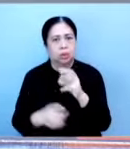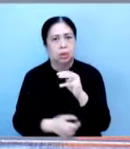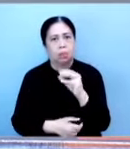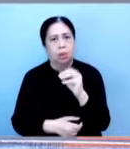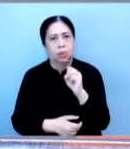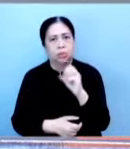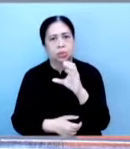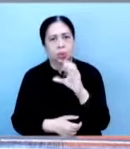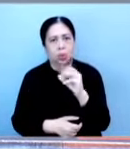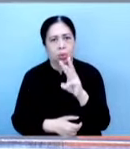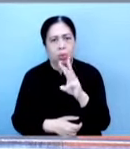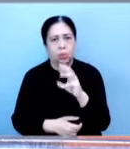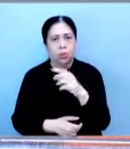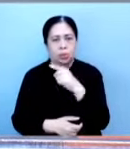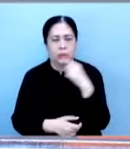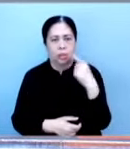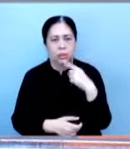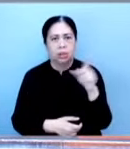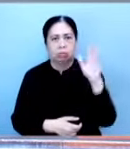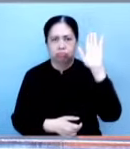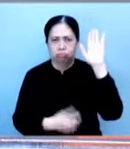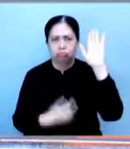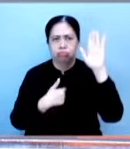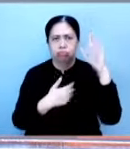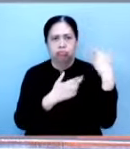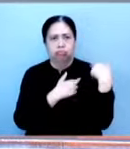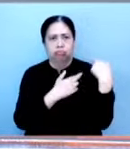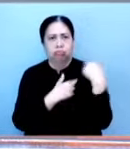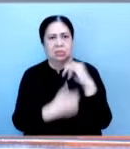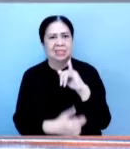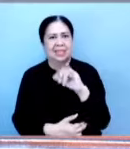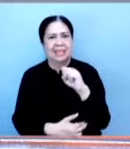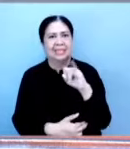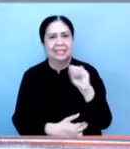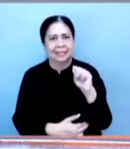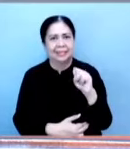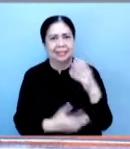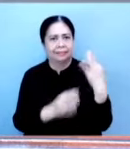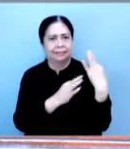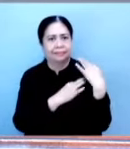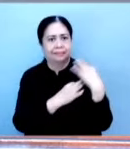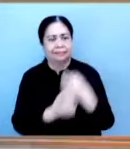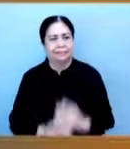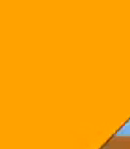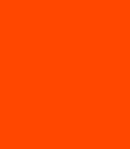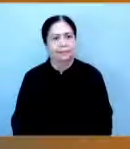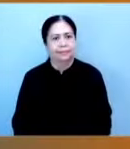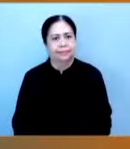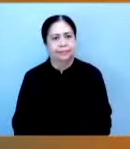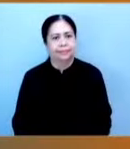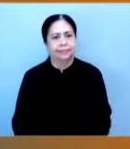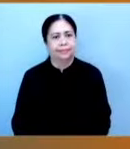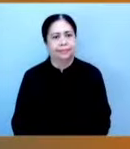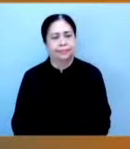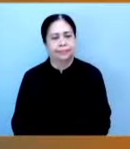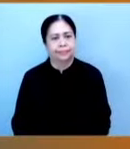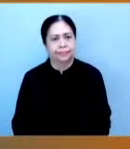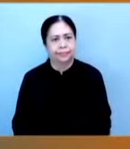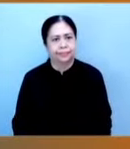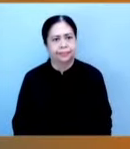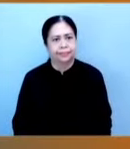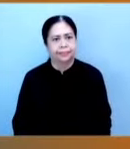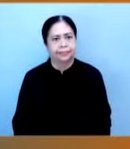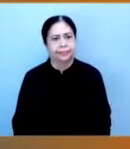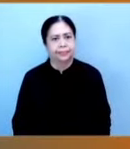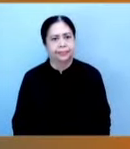inako naman ng grupong ISIS ang pag-atake nasa frontline ng balitang Yan siel pawi